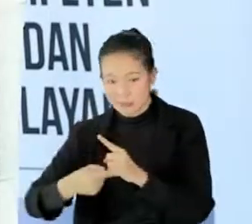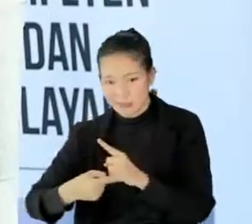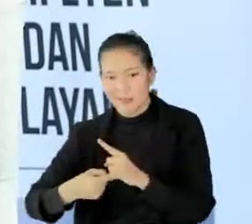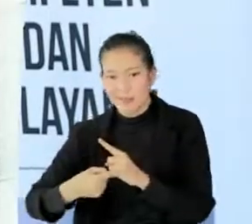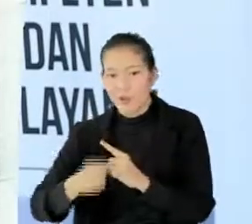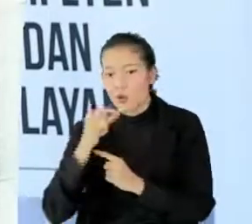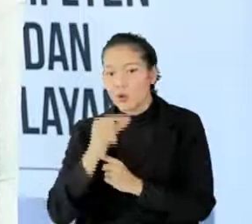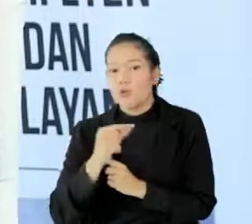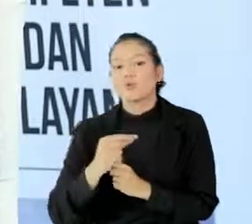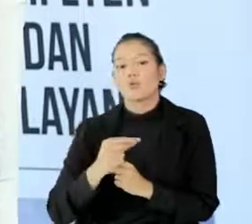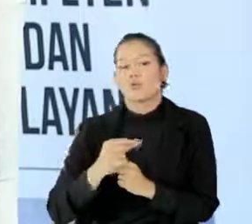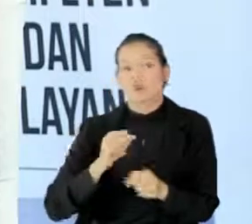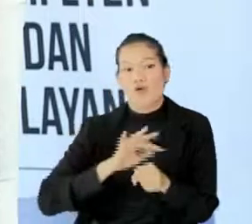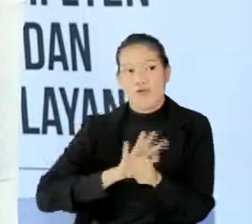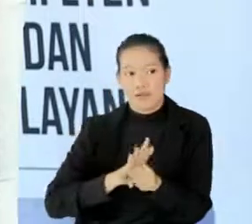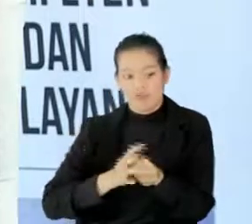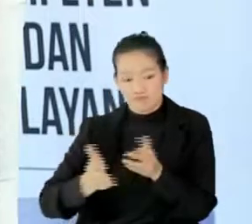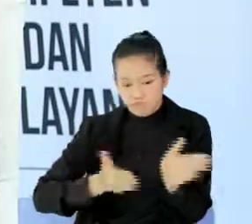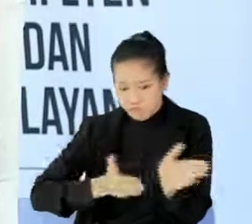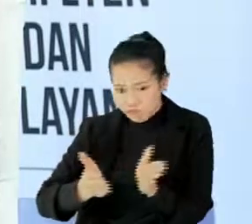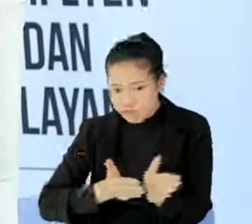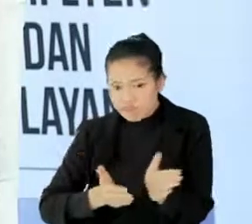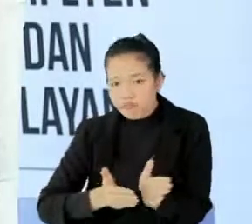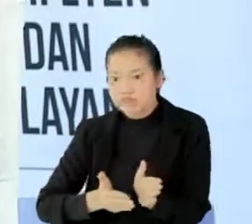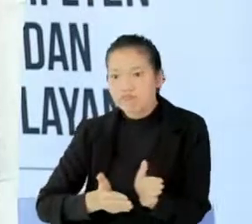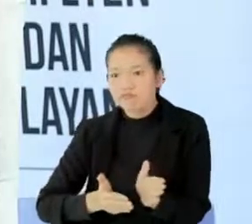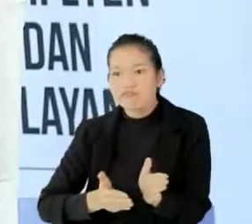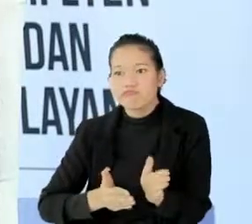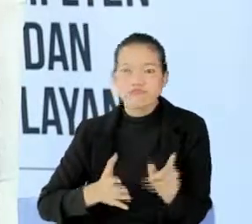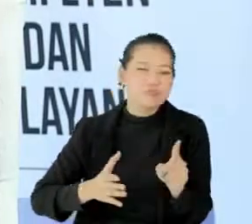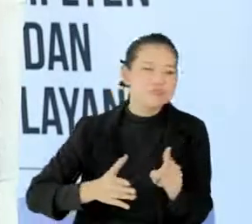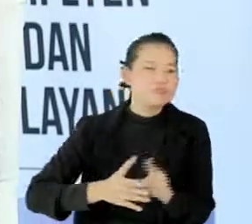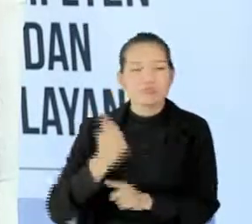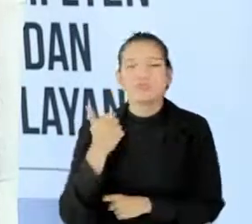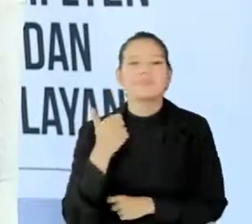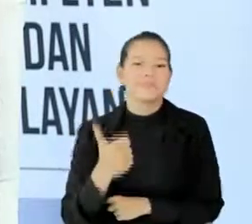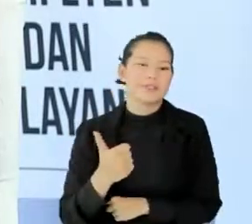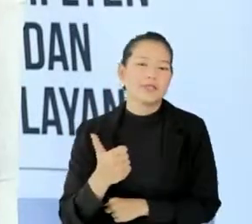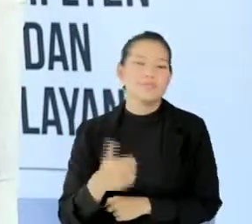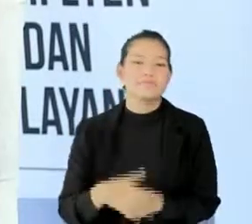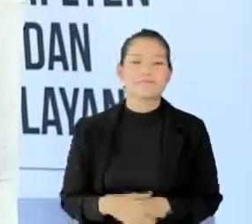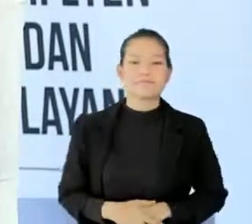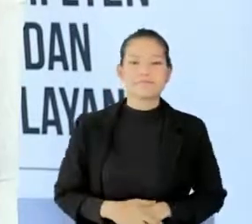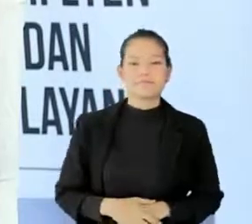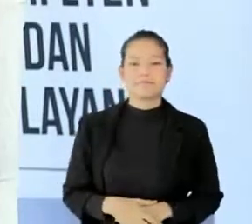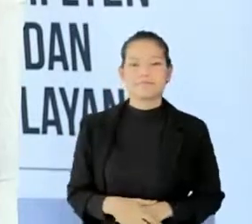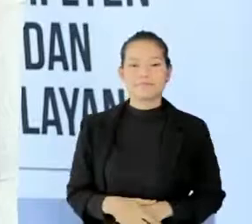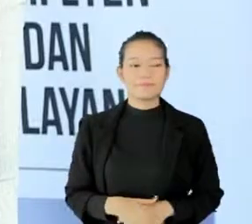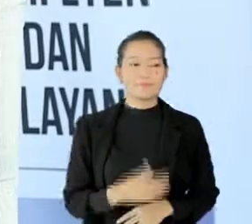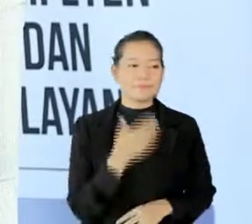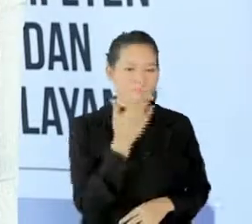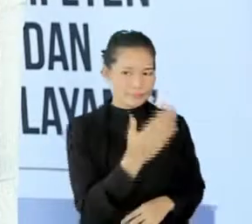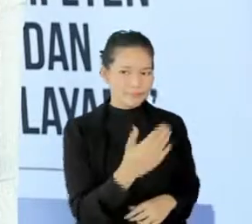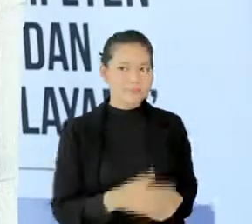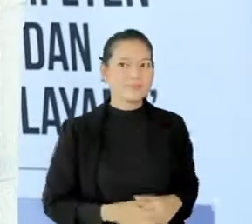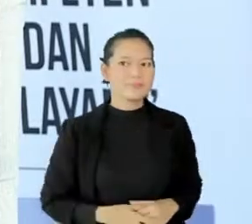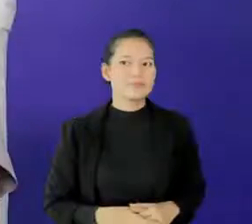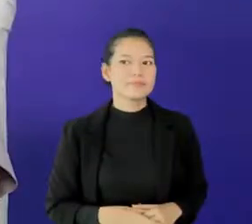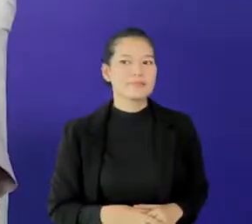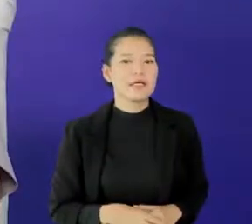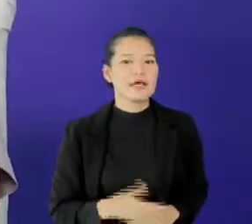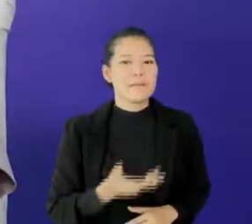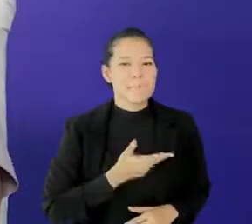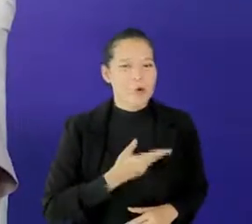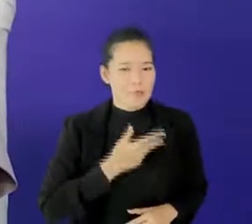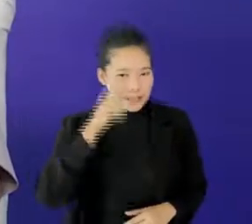ini agar penanganan COVID-19 dapat tercapai dengan sempurna Pak? Terima kasih Mbak Tami. Saya